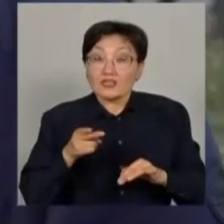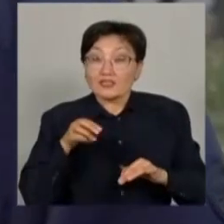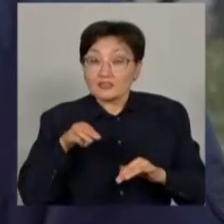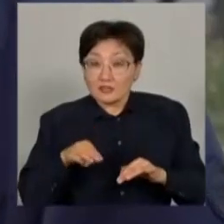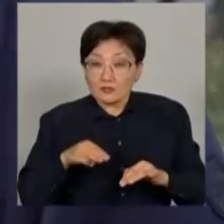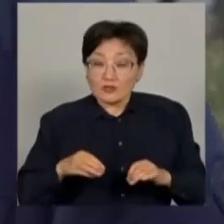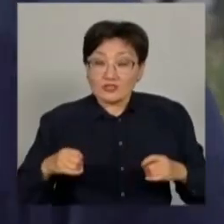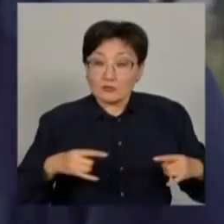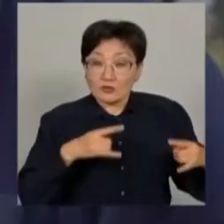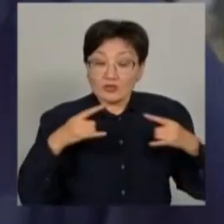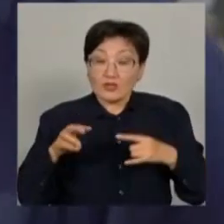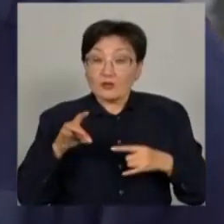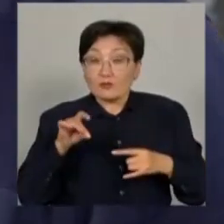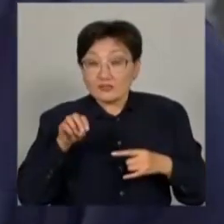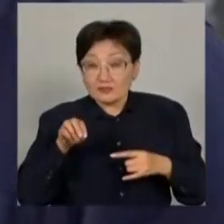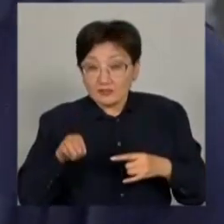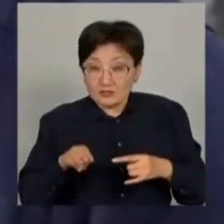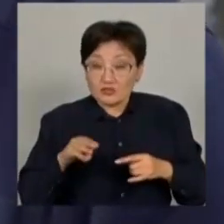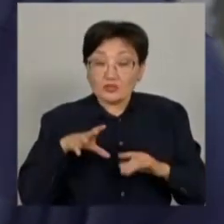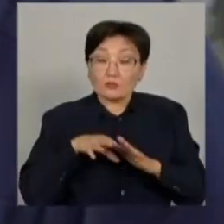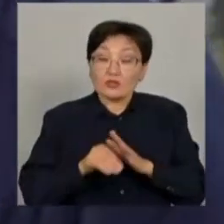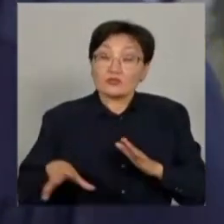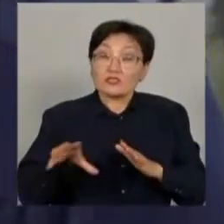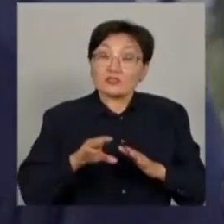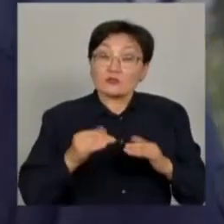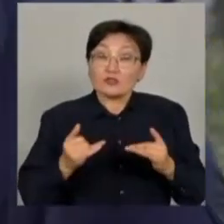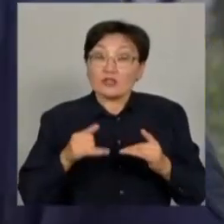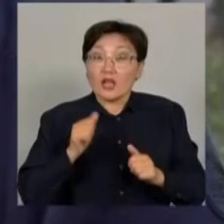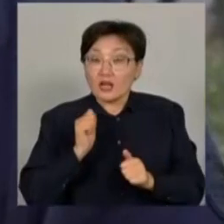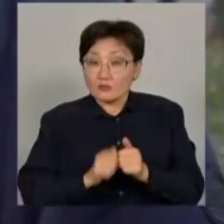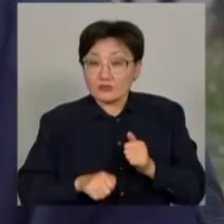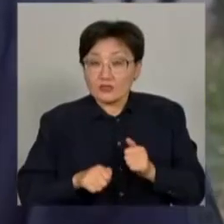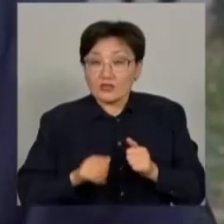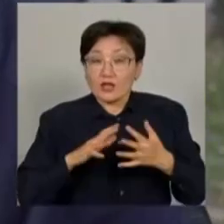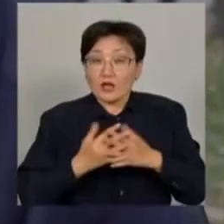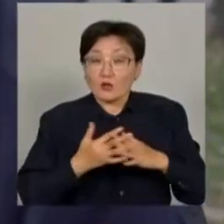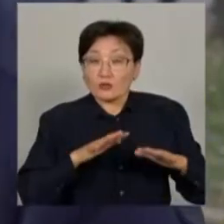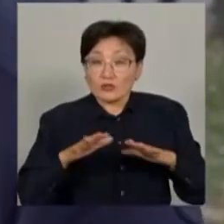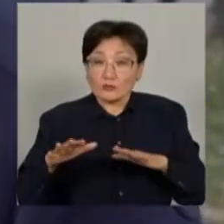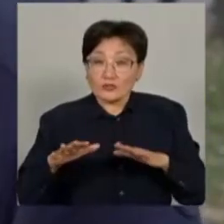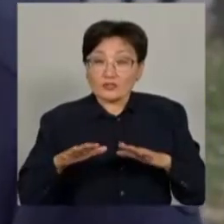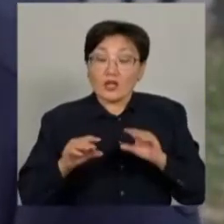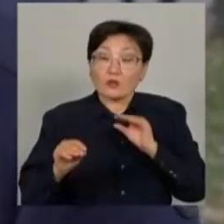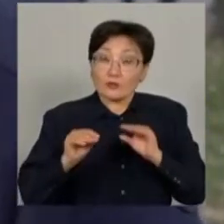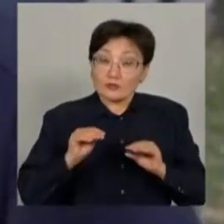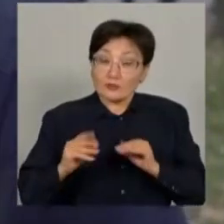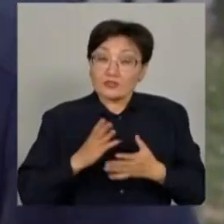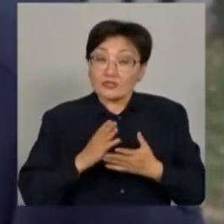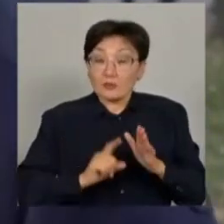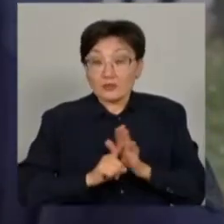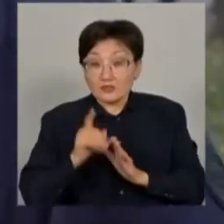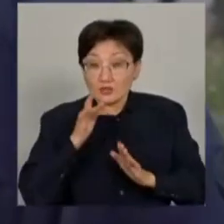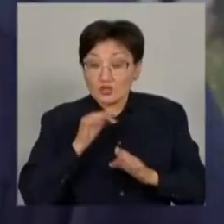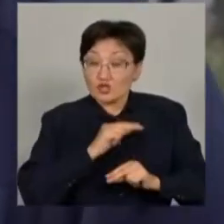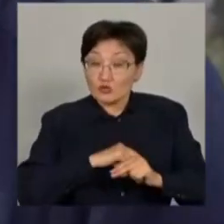томография, магнитті резонанс томография. Соның барлығы қазір әрбір ауылда аймаққа да қолжетімді болып қалды. Ал бастапқы кезде